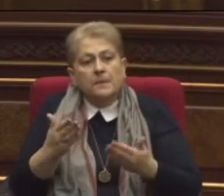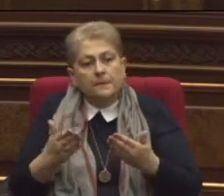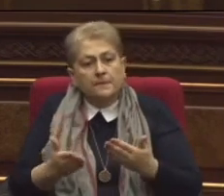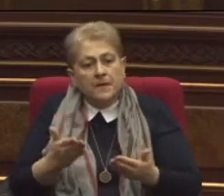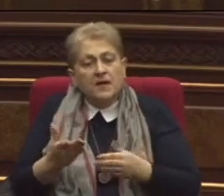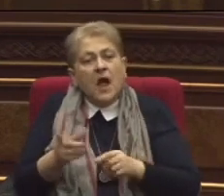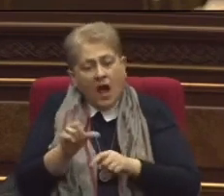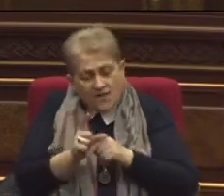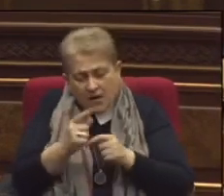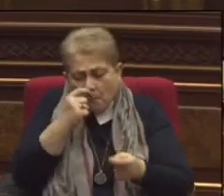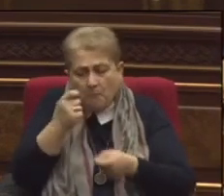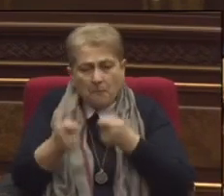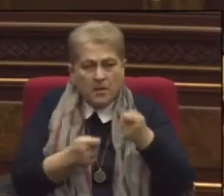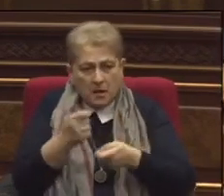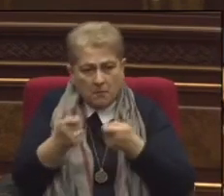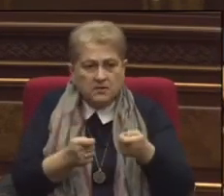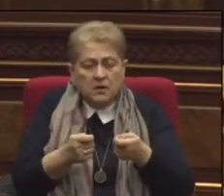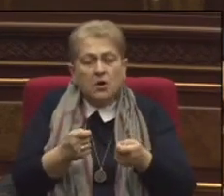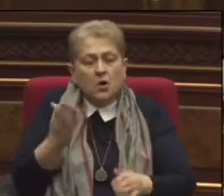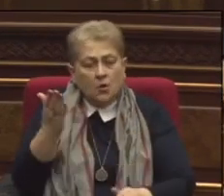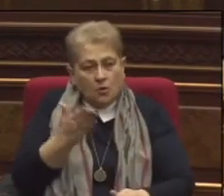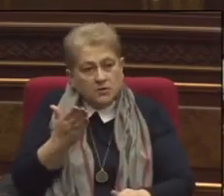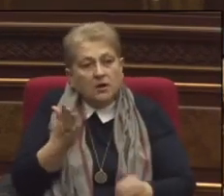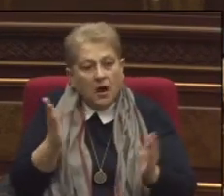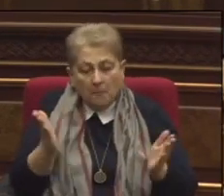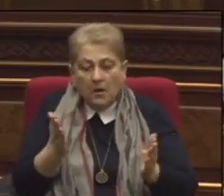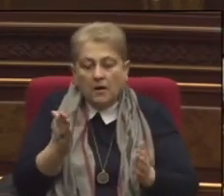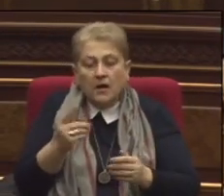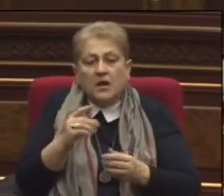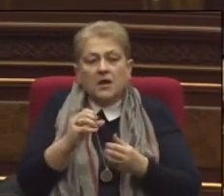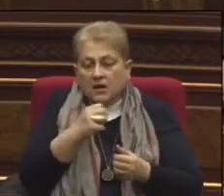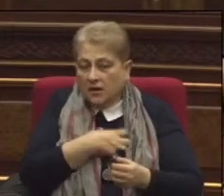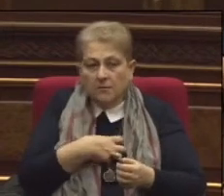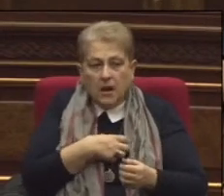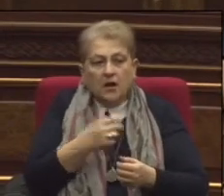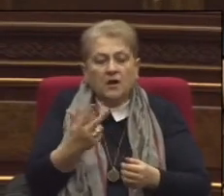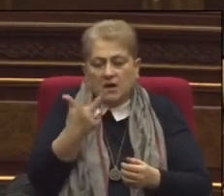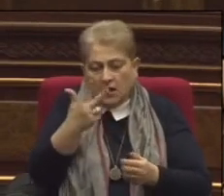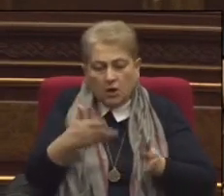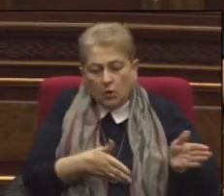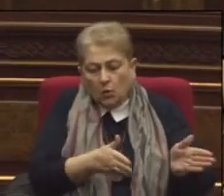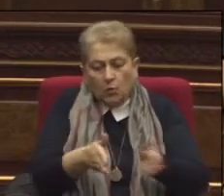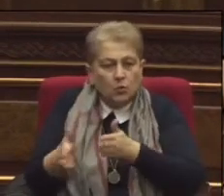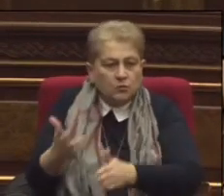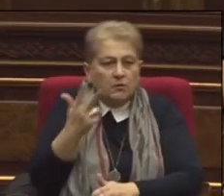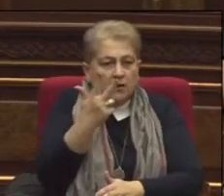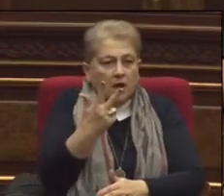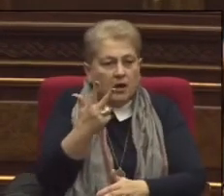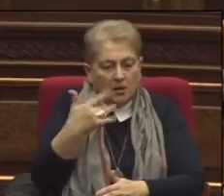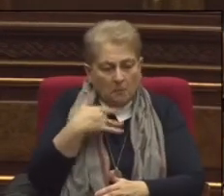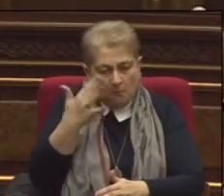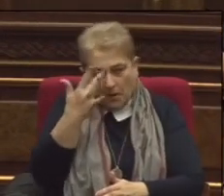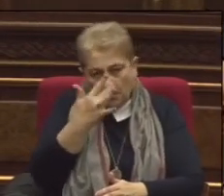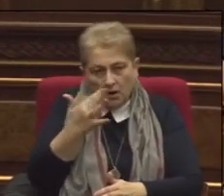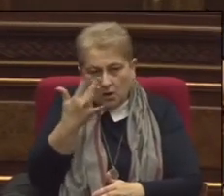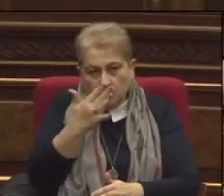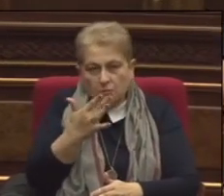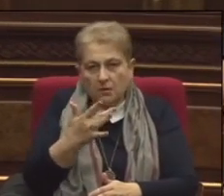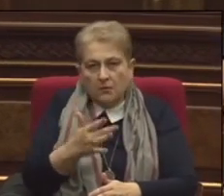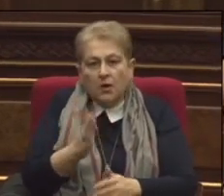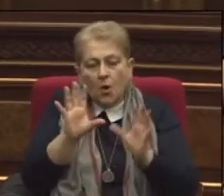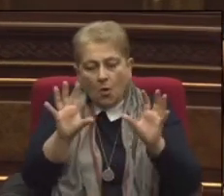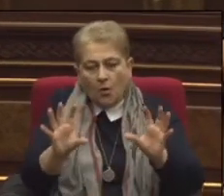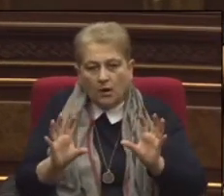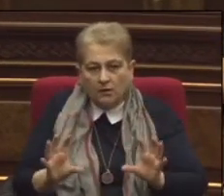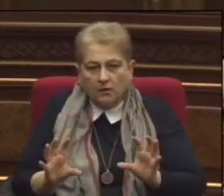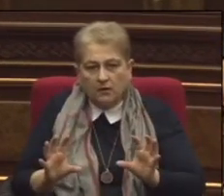Եթե ավելի մանրամասն խոսենք, ապա հիմնականում երեք ուղություններով եմ ես պատկերացնում